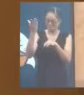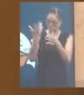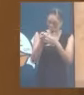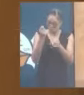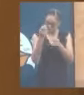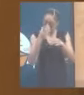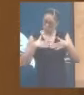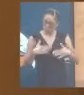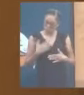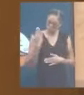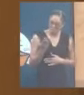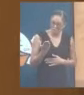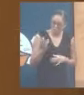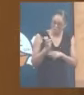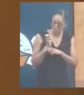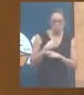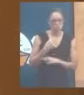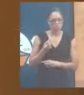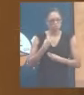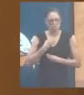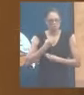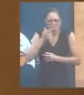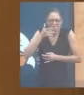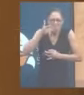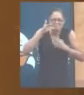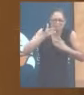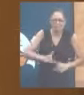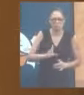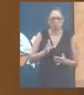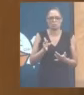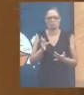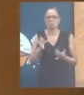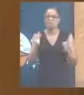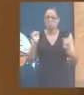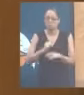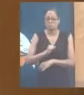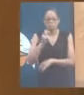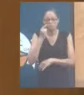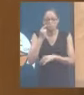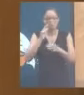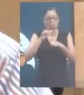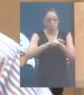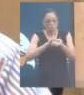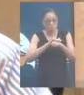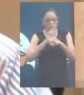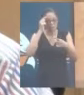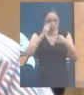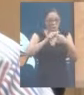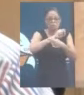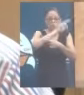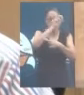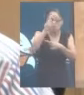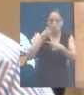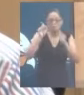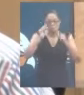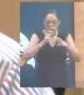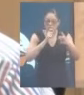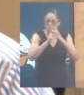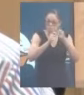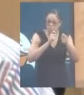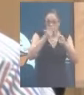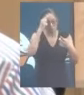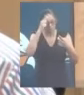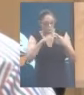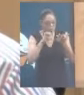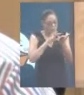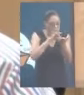je suis profondément déçu. On pourra avoir un débat sur la nature de la politique touristique, l'évolution des